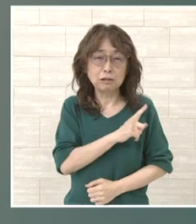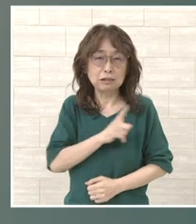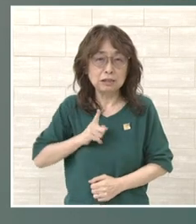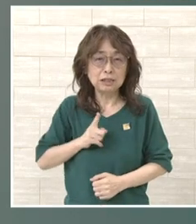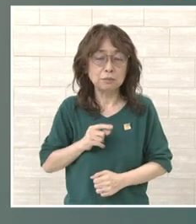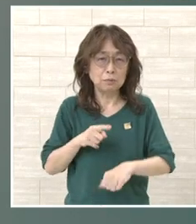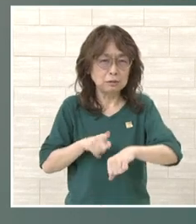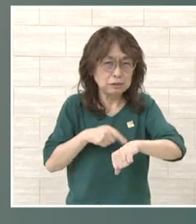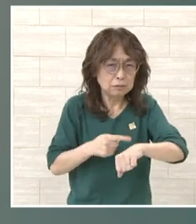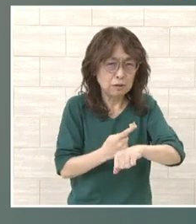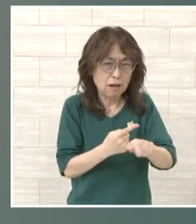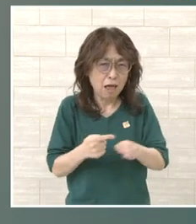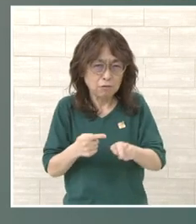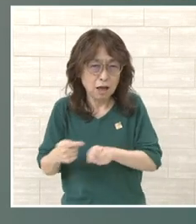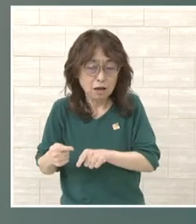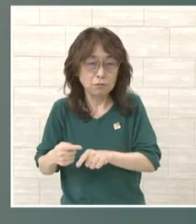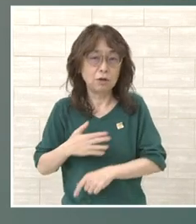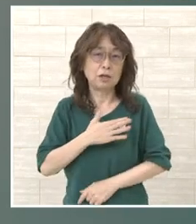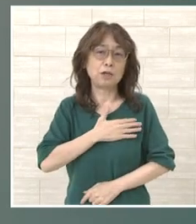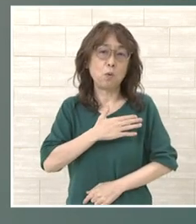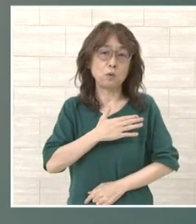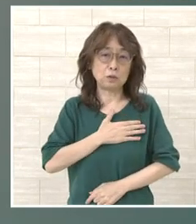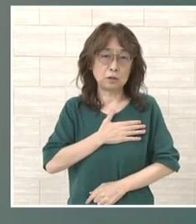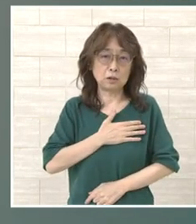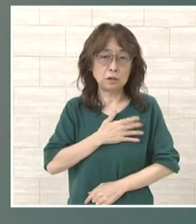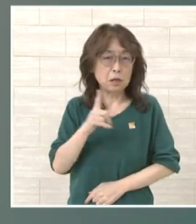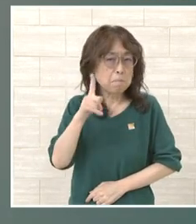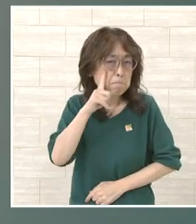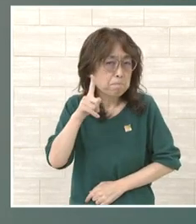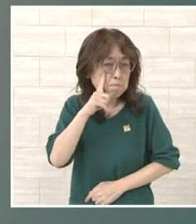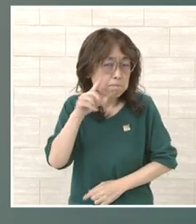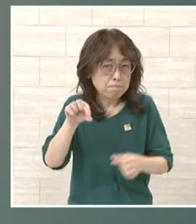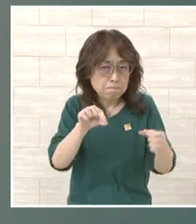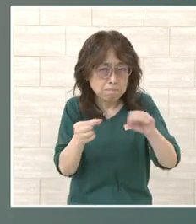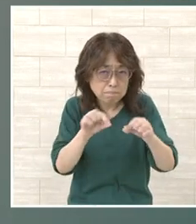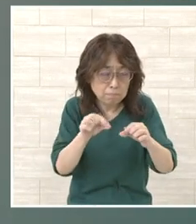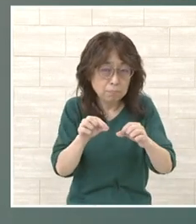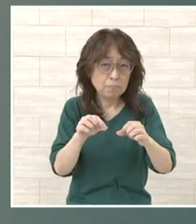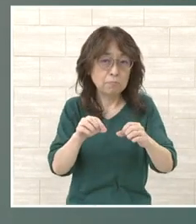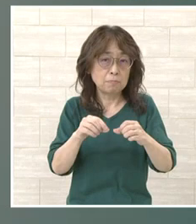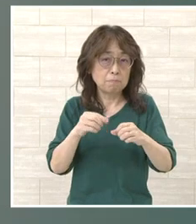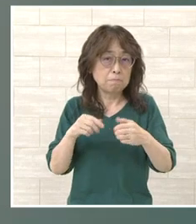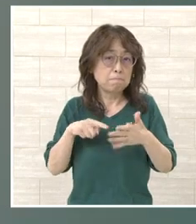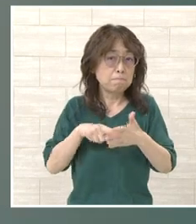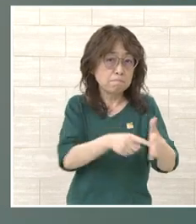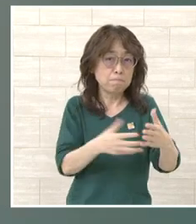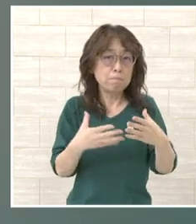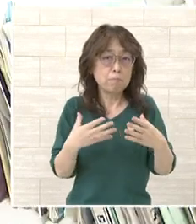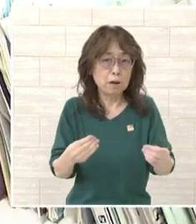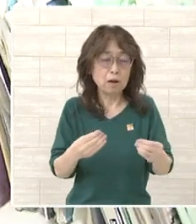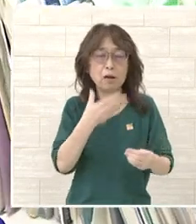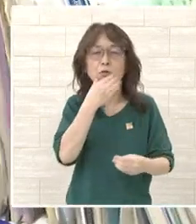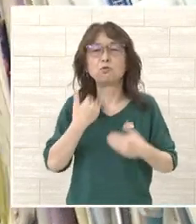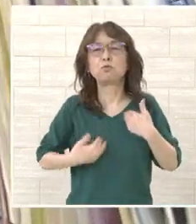でも早くという気持ちで実験をしていた。承認に至ったってことは非常にもう嬉しかった。